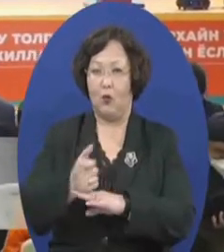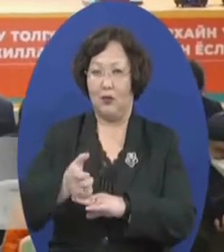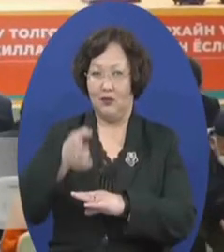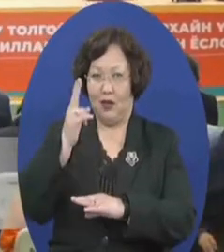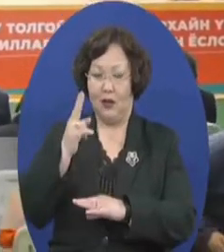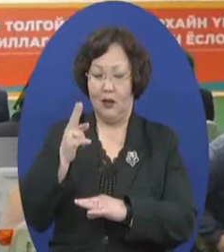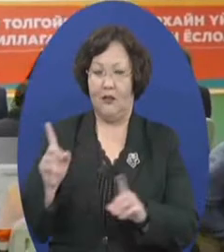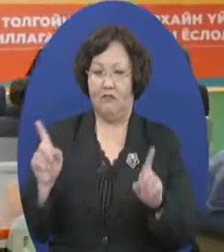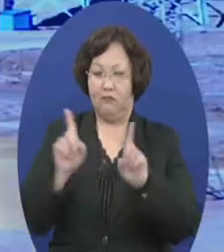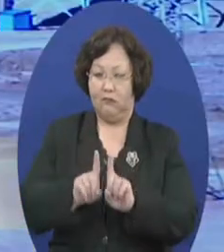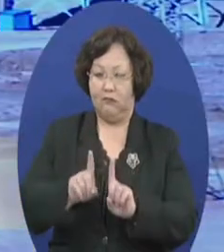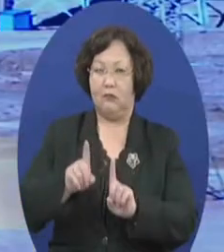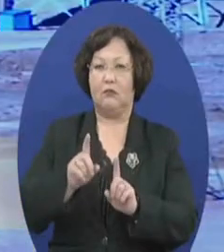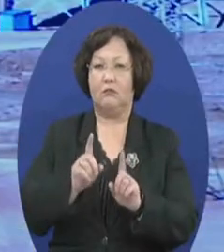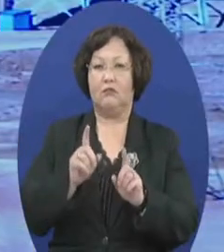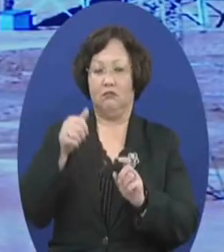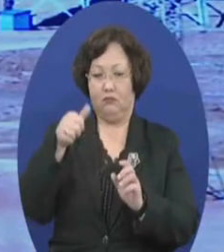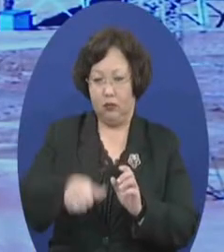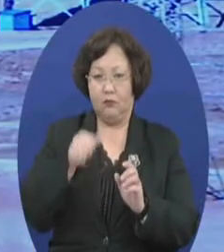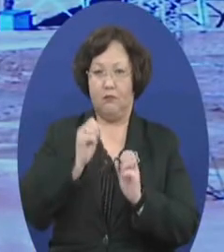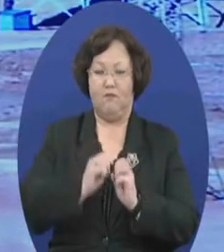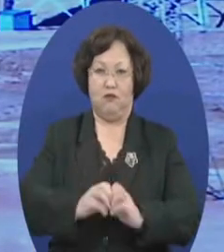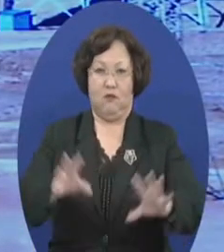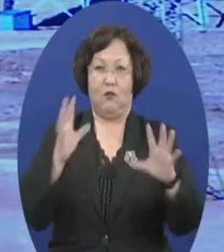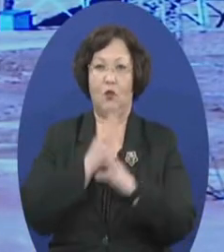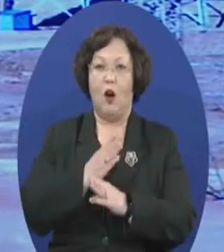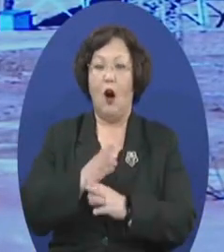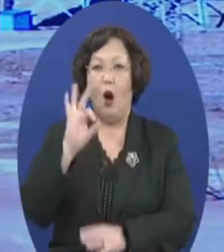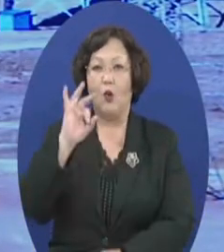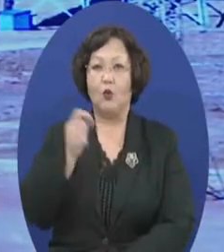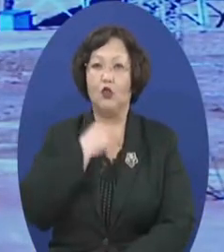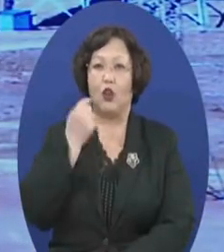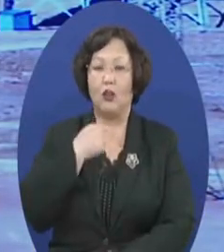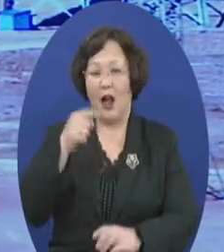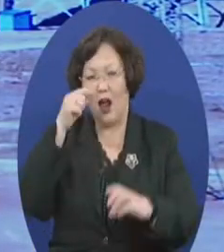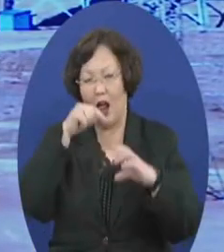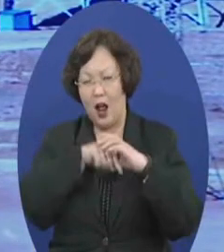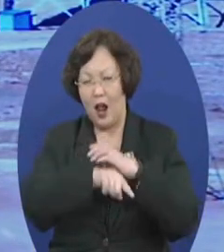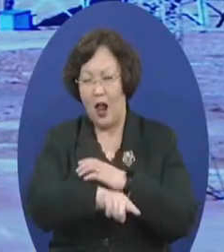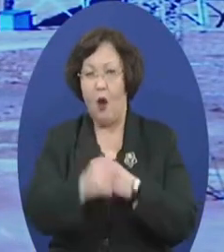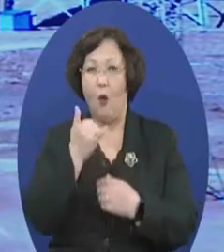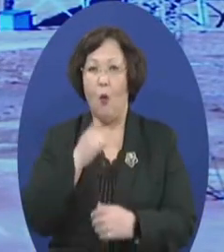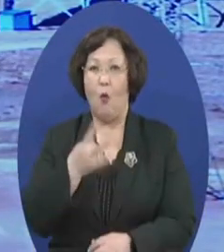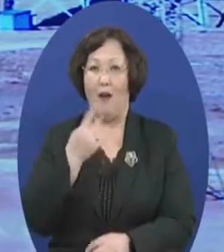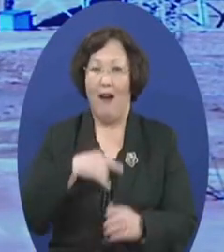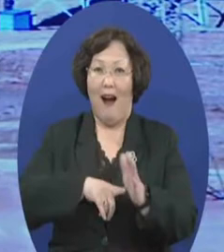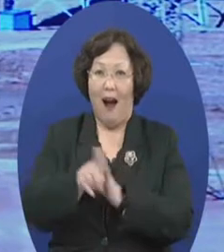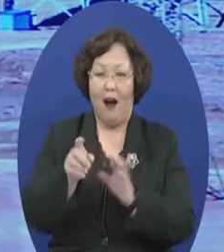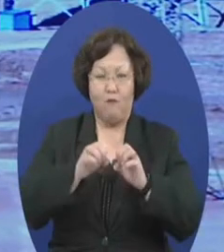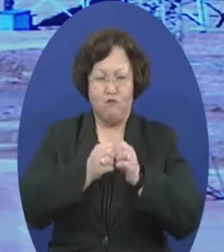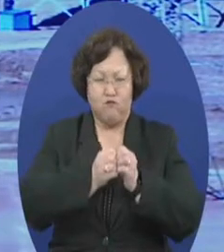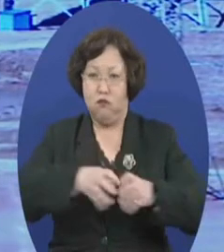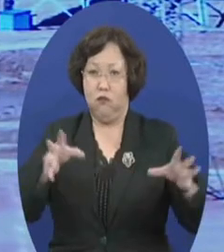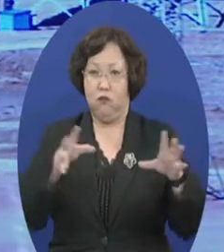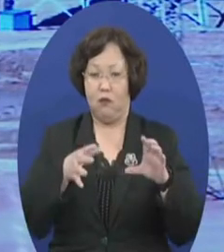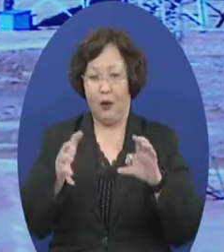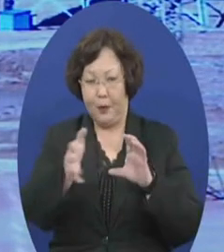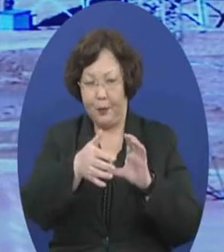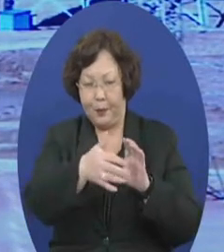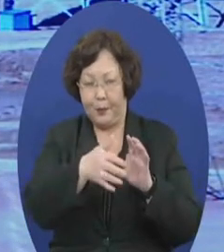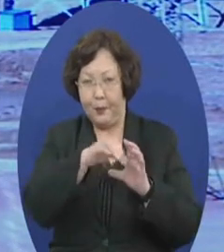гүйцэтгэлээ. Уурхайчдаа баяр хүргэе. За энхүү оюут толгойн уурхайн гүний уурхайн одоо анхны олборлолтын үйл ажиллагааг